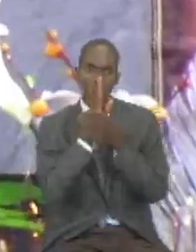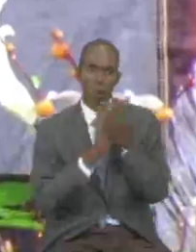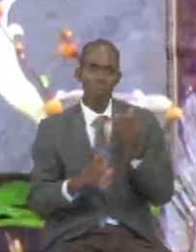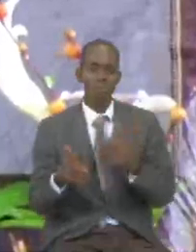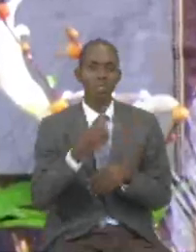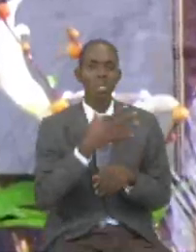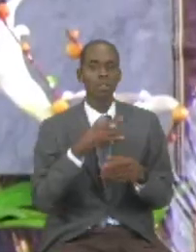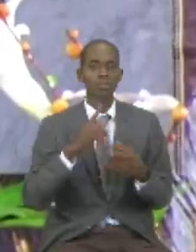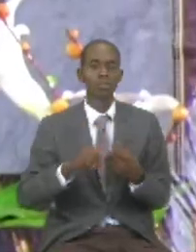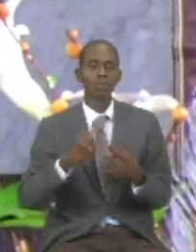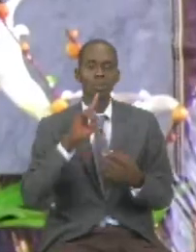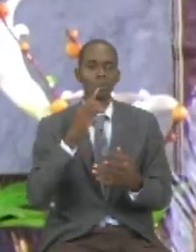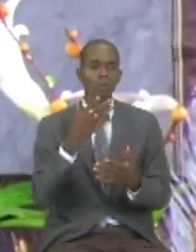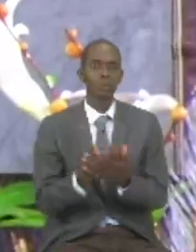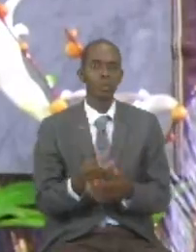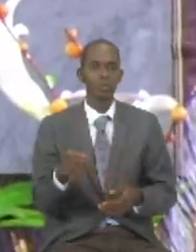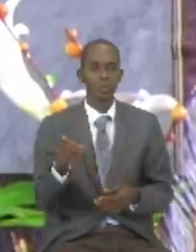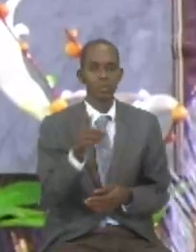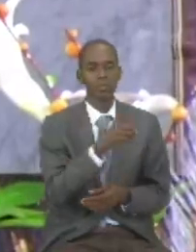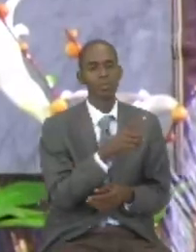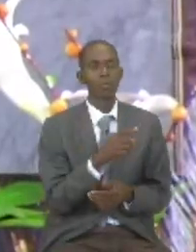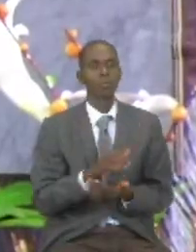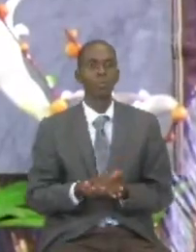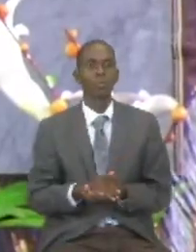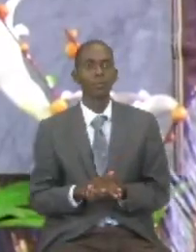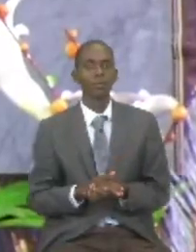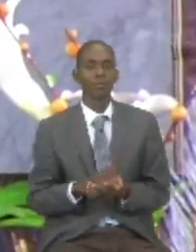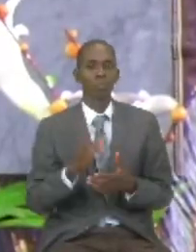t'humilier et de t'éprouver,